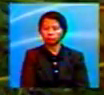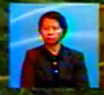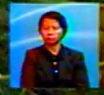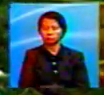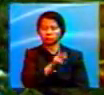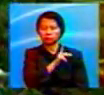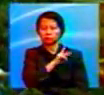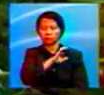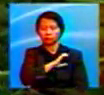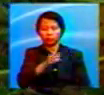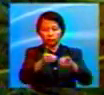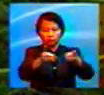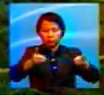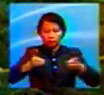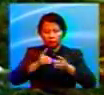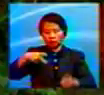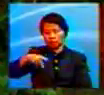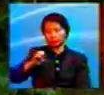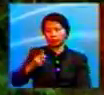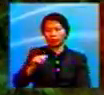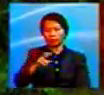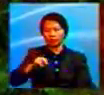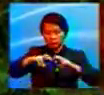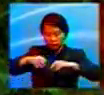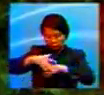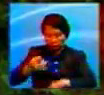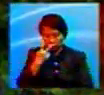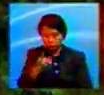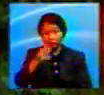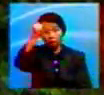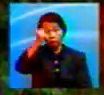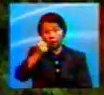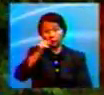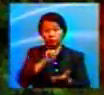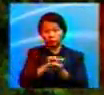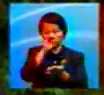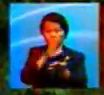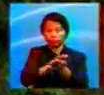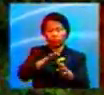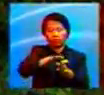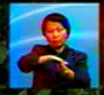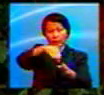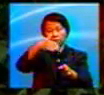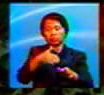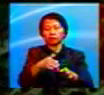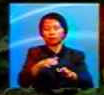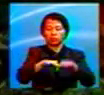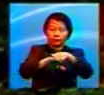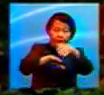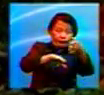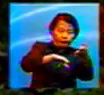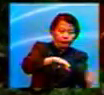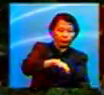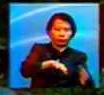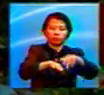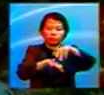Menurut Ketua Polis Daerah Pekan, Superintenden Yahya Osman, siasatan awal mendapati bas tersebut dipercayai terbabas ke kiri jalan sebelum terjunam